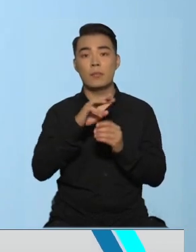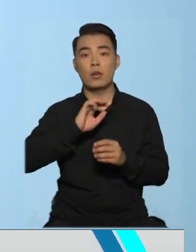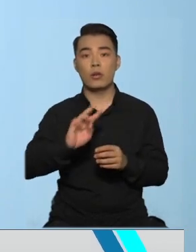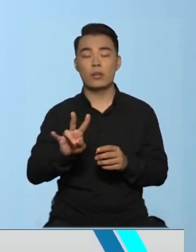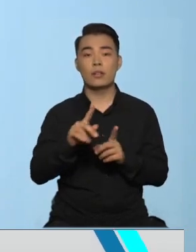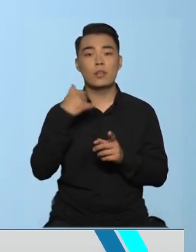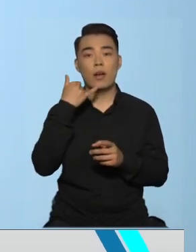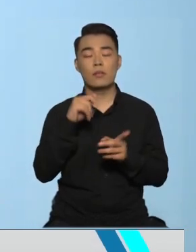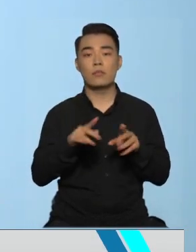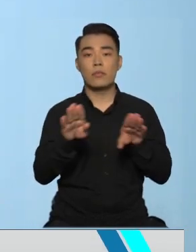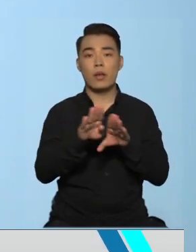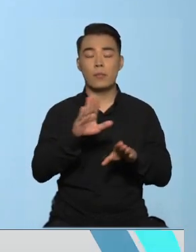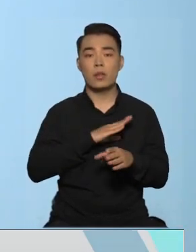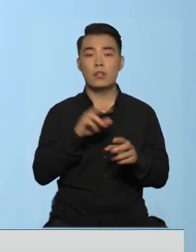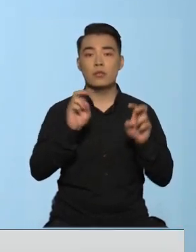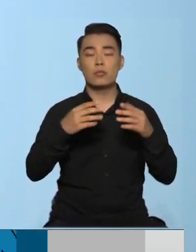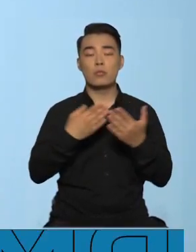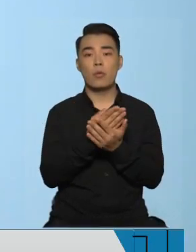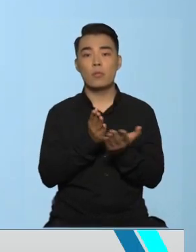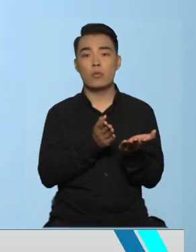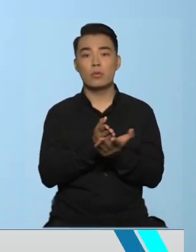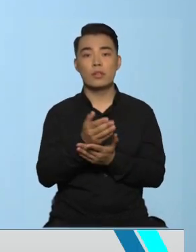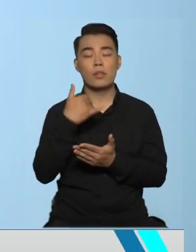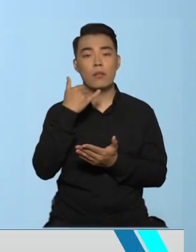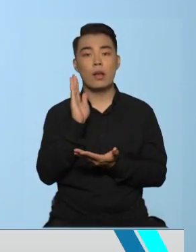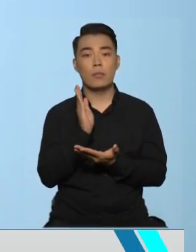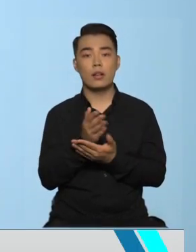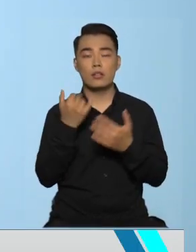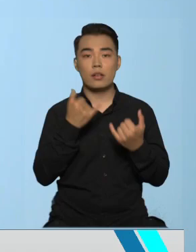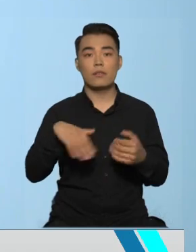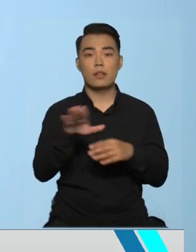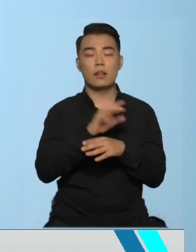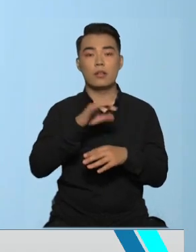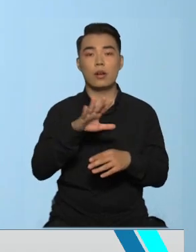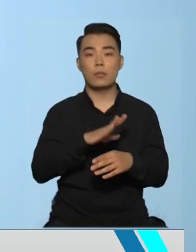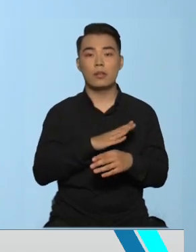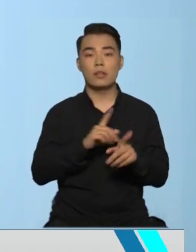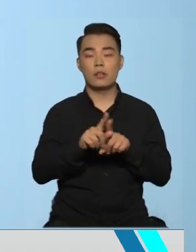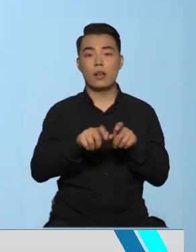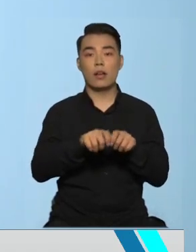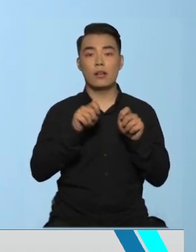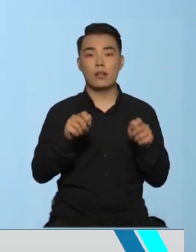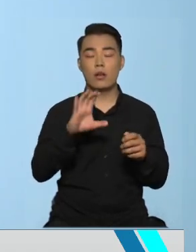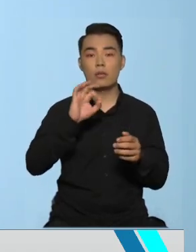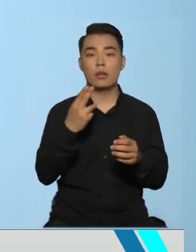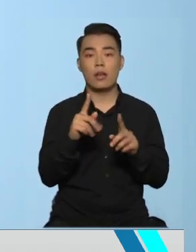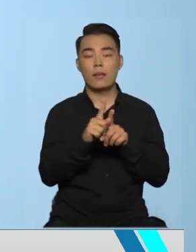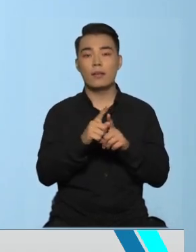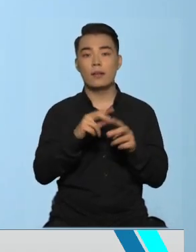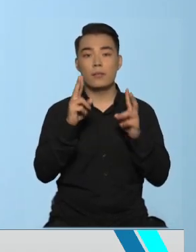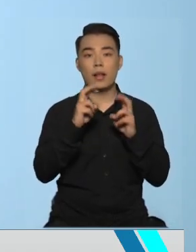Вместе с тем мошенники продолжают искать новые пути для обмана граждан. Сейчас во всех регионах созданы и действуют специализированные группы по